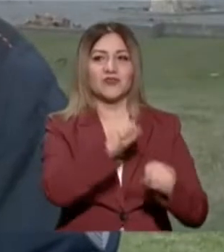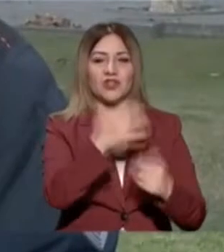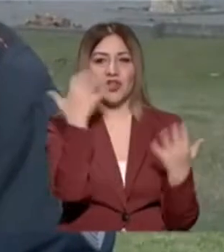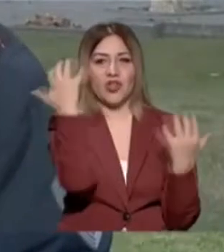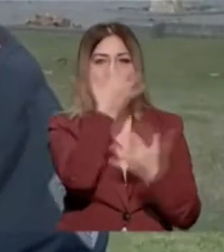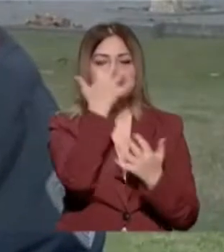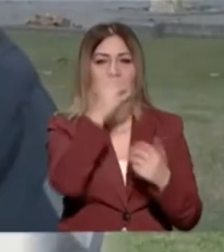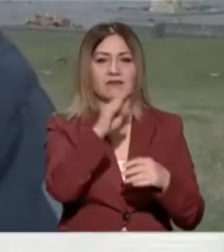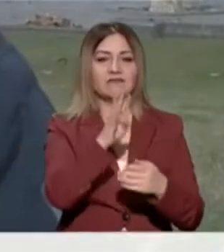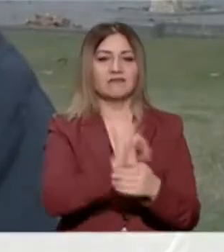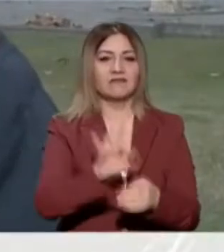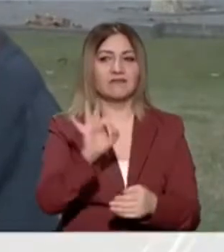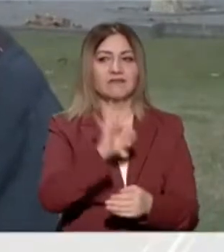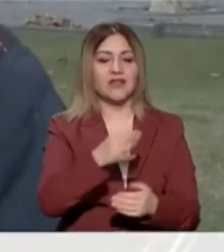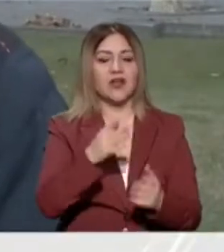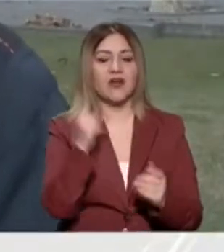մեր